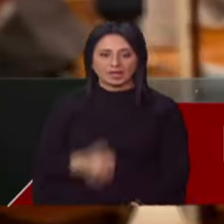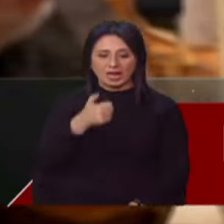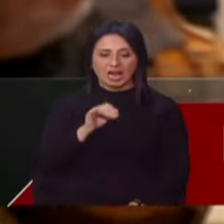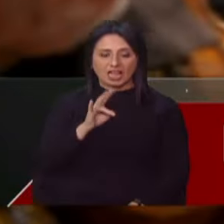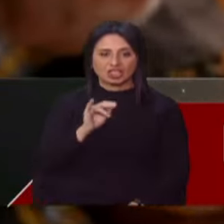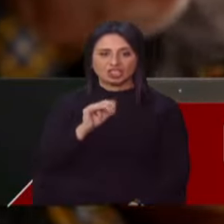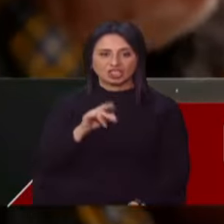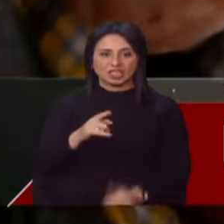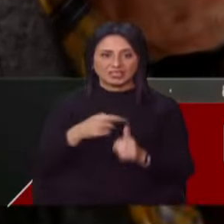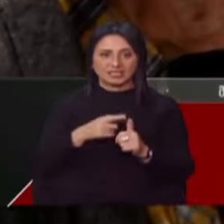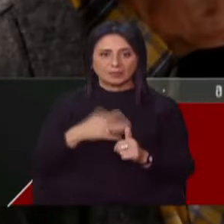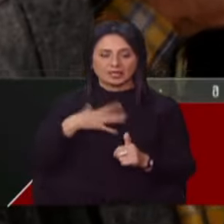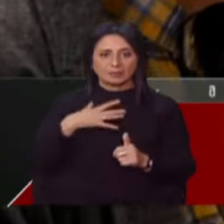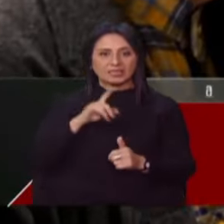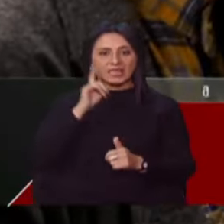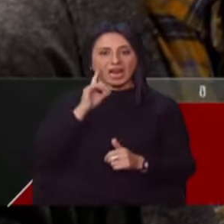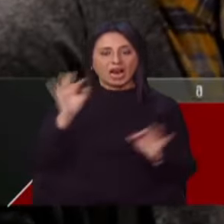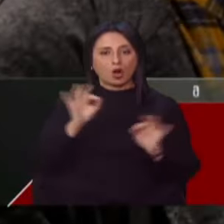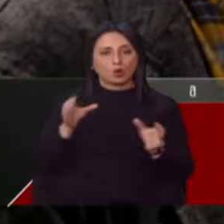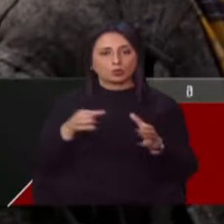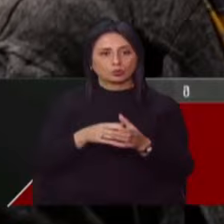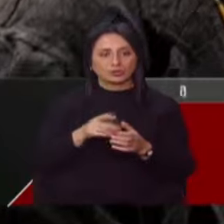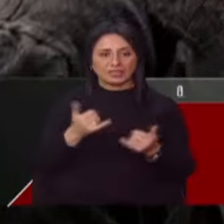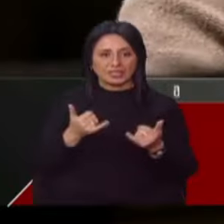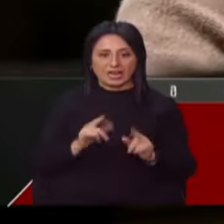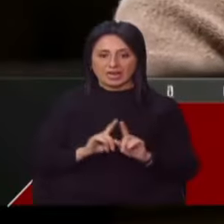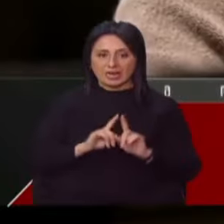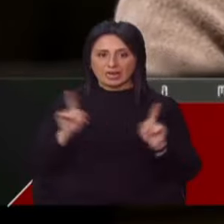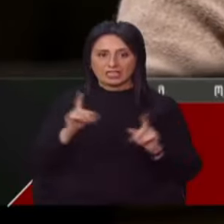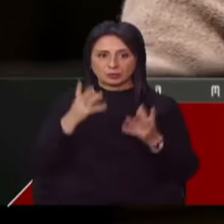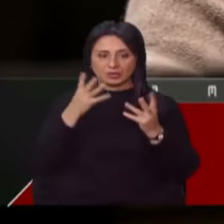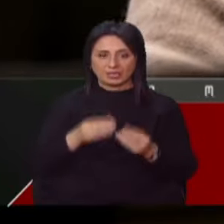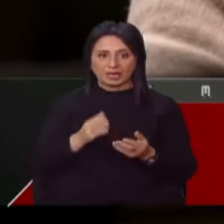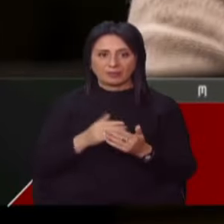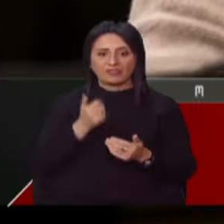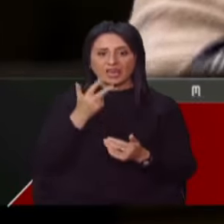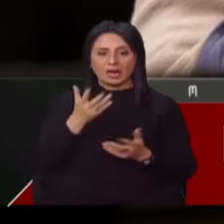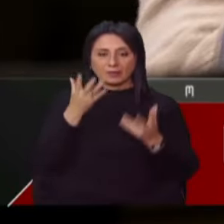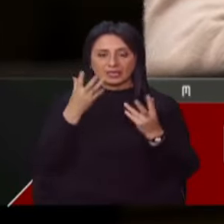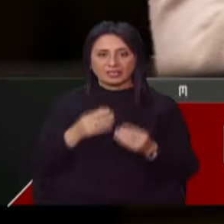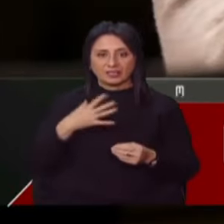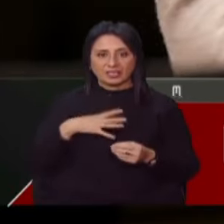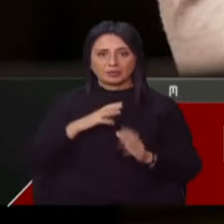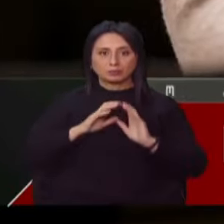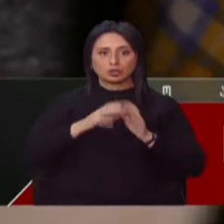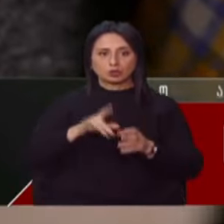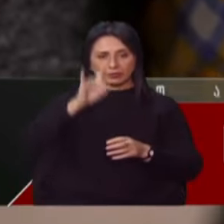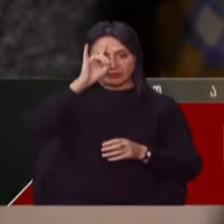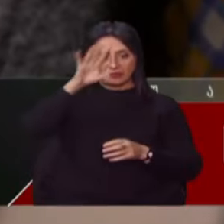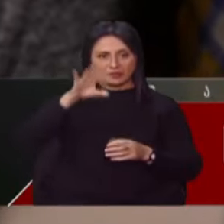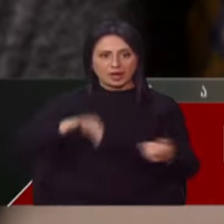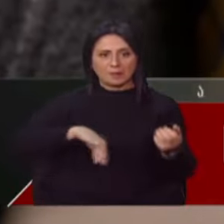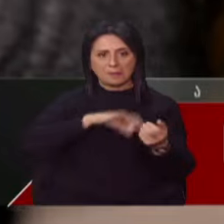Გიაყანჩელის სახელობის თბილისის ახალგაზრდული ორკესტრისთვის ახლა განსაკუთრებული დღეებია. Რამდენიმე დღით თბილისის მსოფლიოში